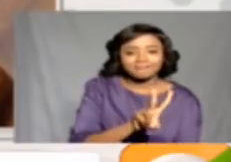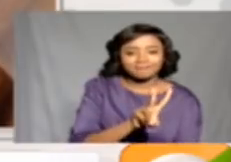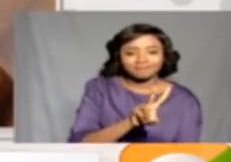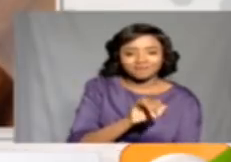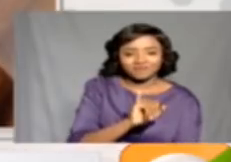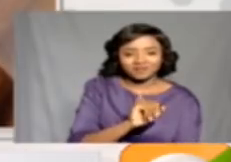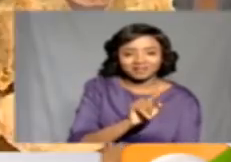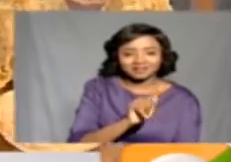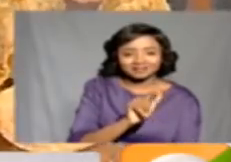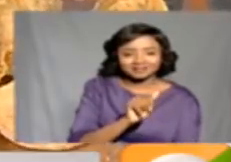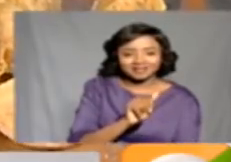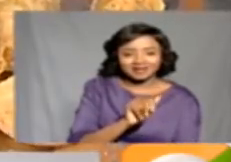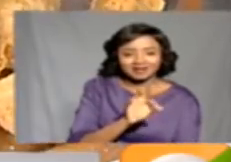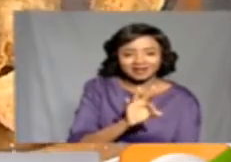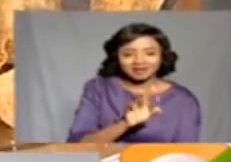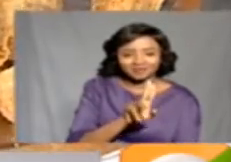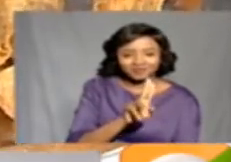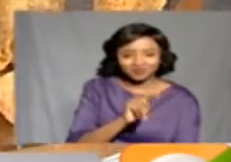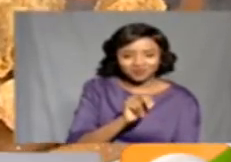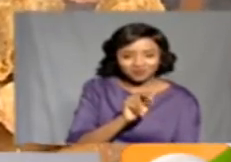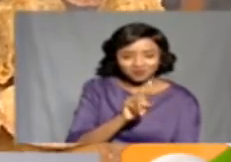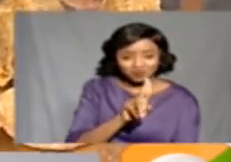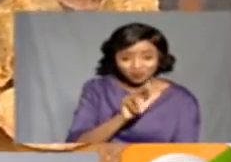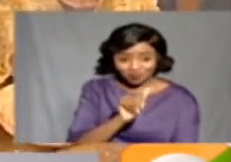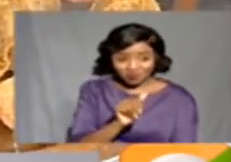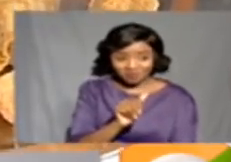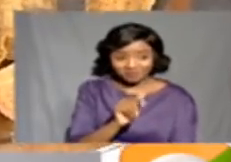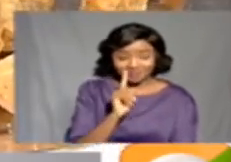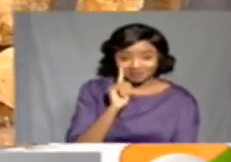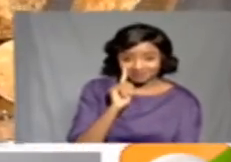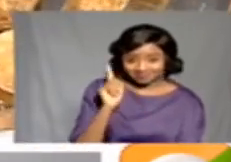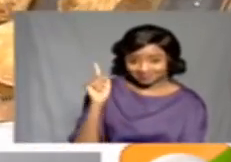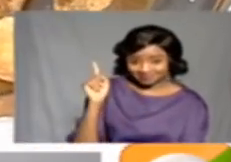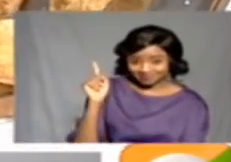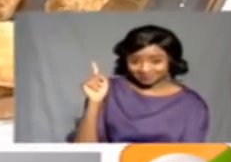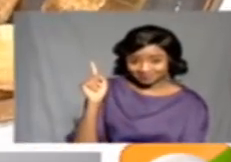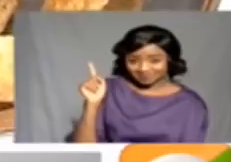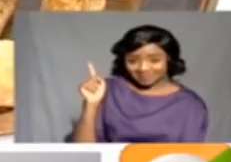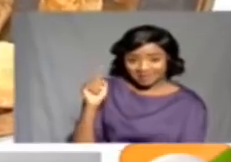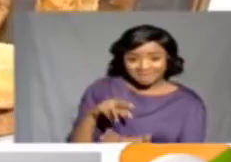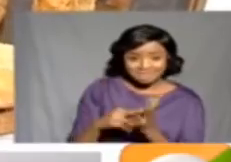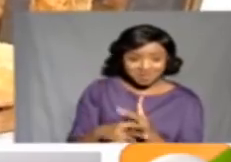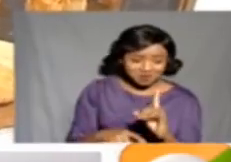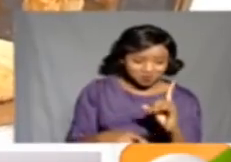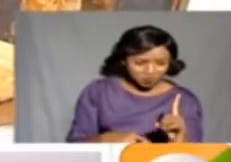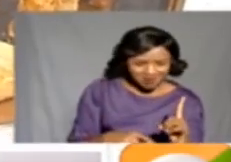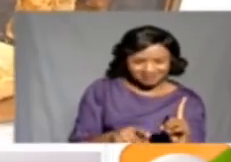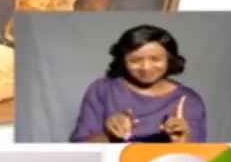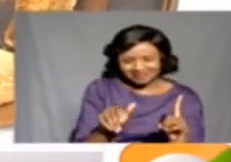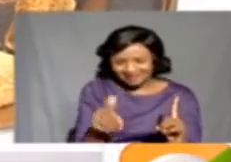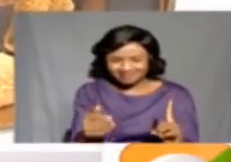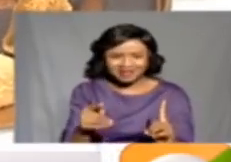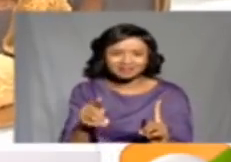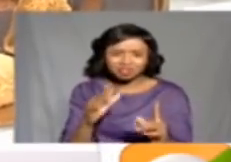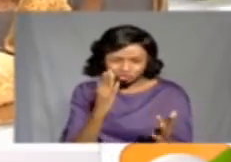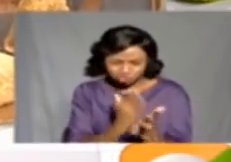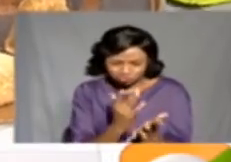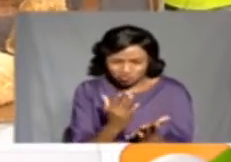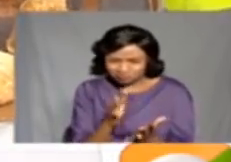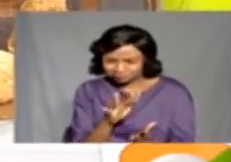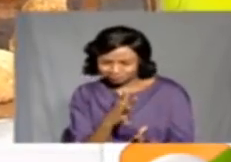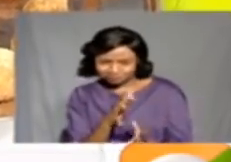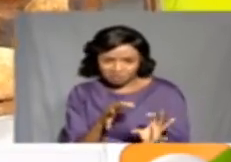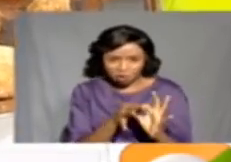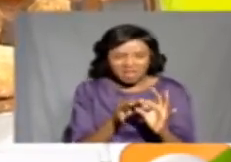Vitafunwa. Kwa hivyo tunapozungumzia kuhusu vitu hivi ni kwamba kimoja na kingine viko tofauti, viko karibu sana.